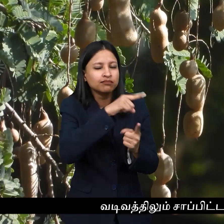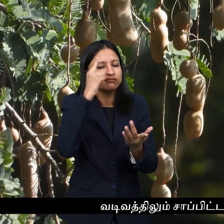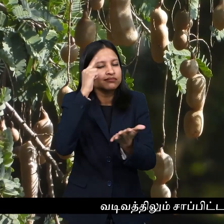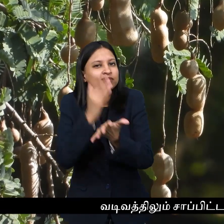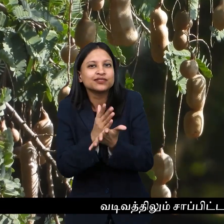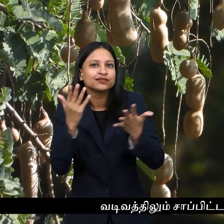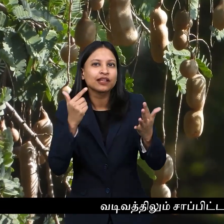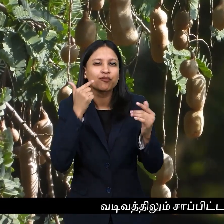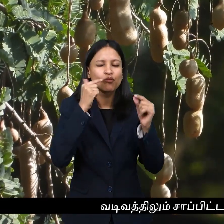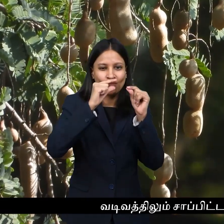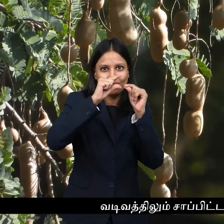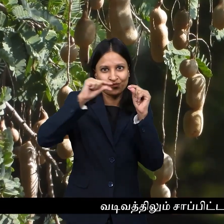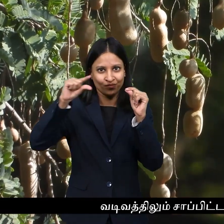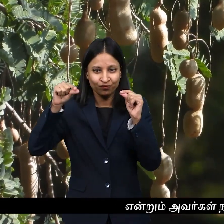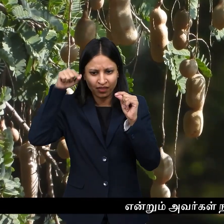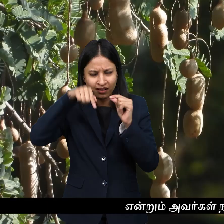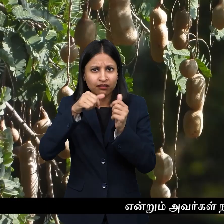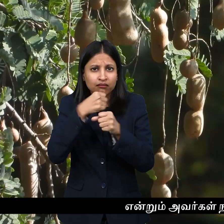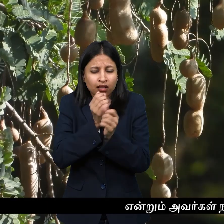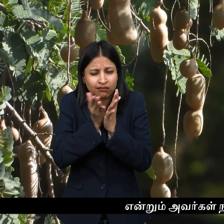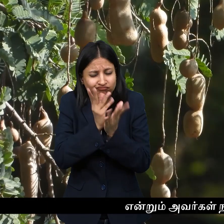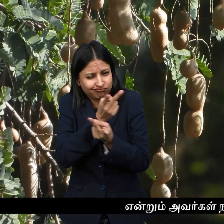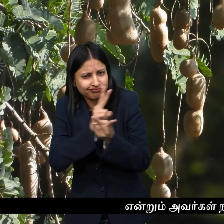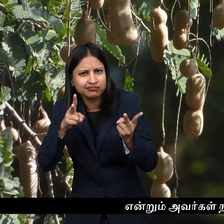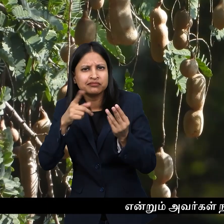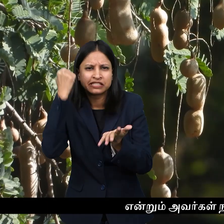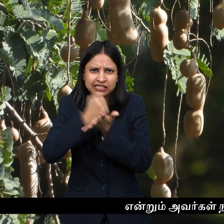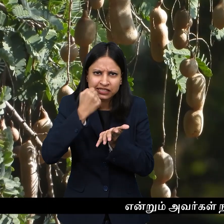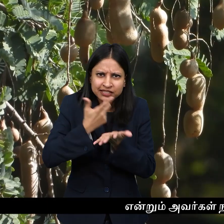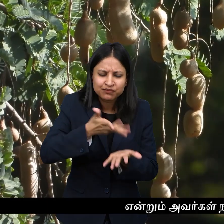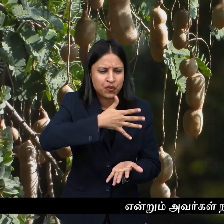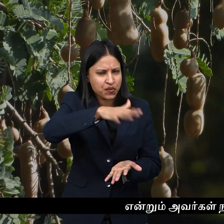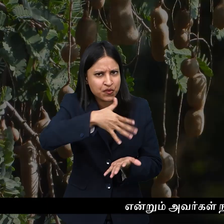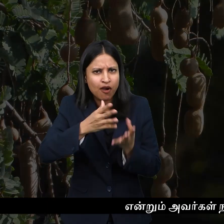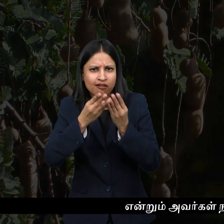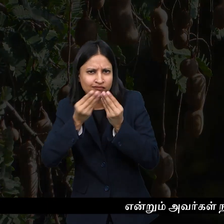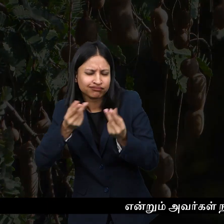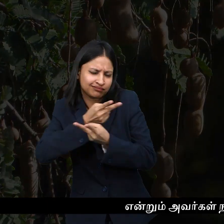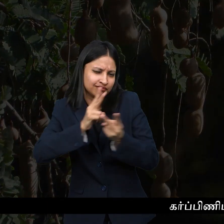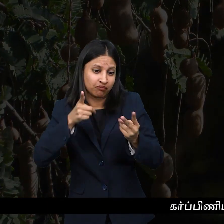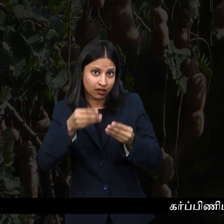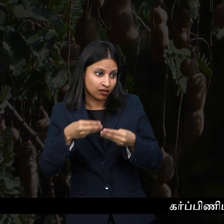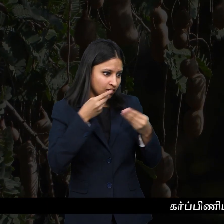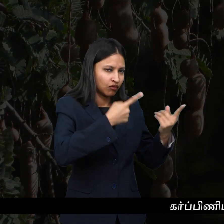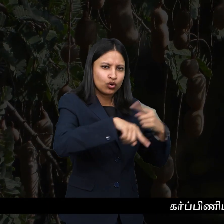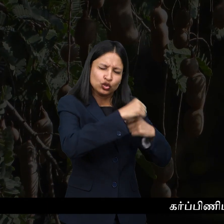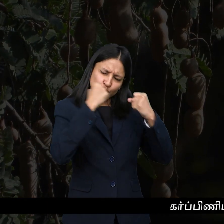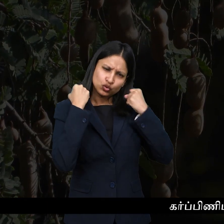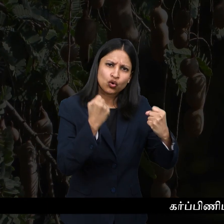புலி எந்த வடிவத்திலும் சாப்பிட்டால் கூடுதல் பலம் கிடைக்கும் என்று அவர்கள் நம்புகிறார்கள்,